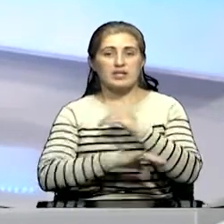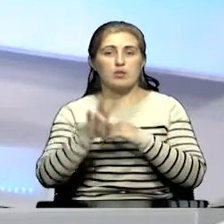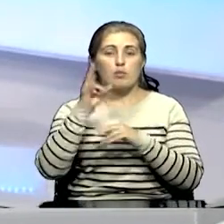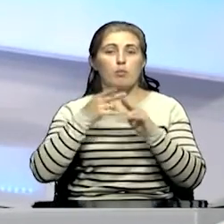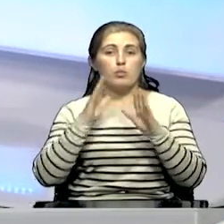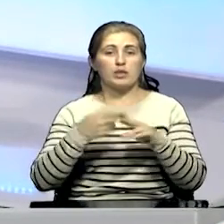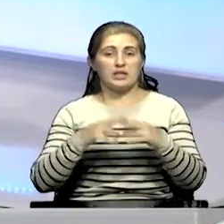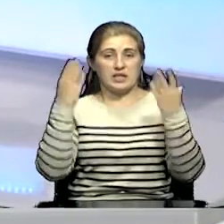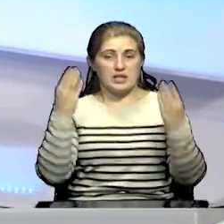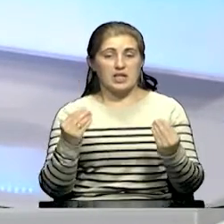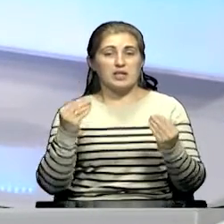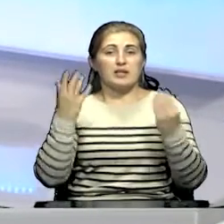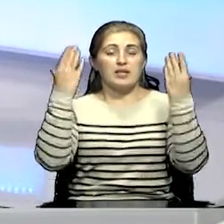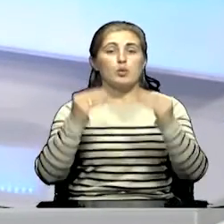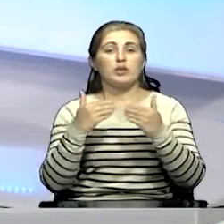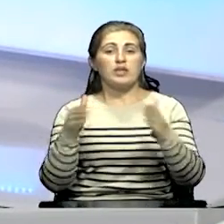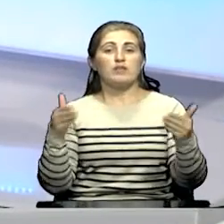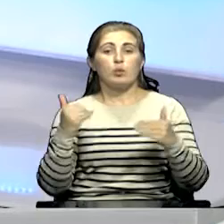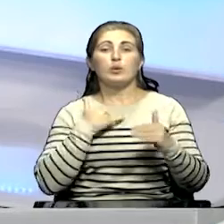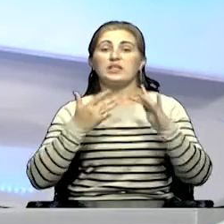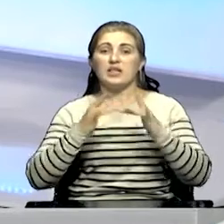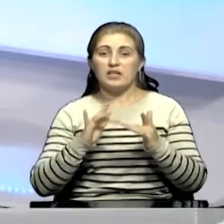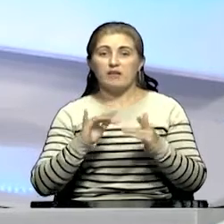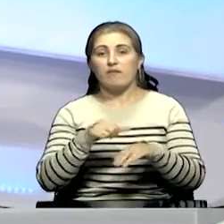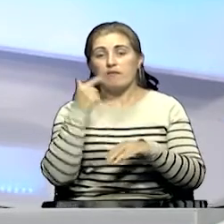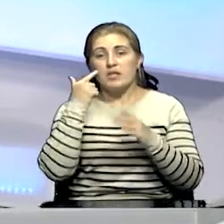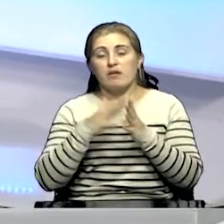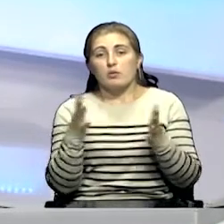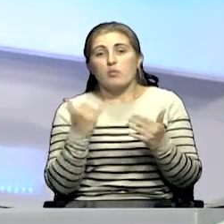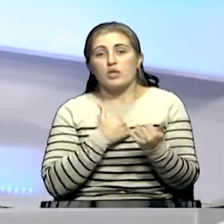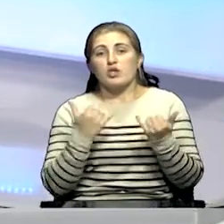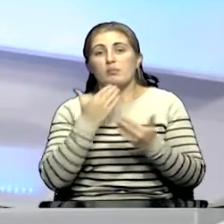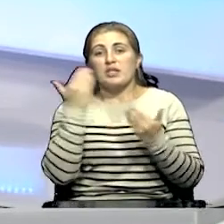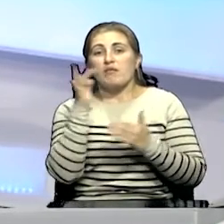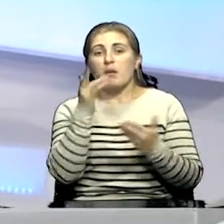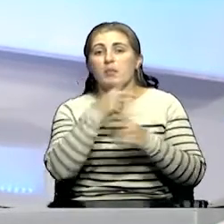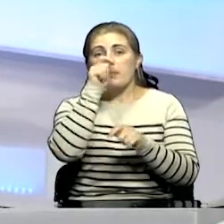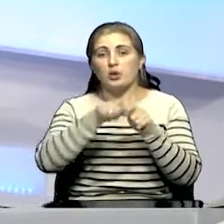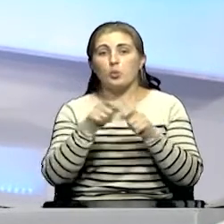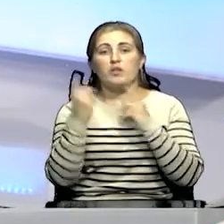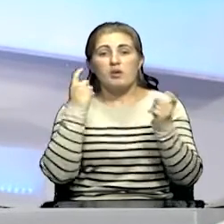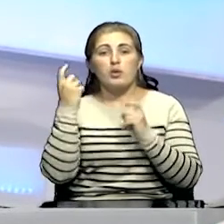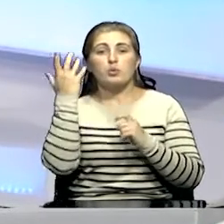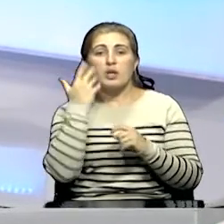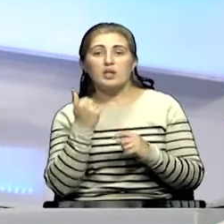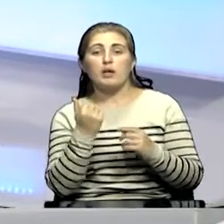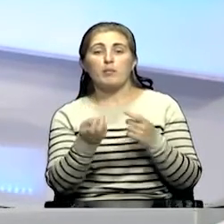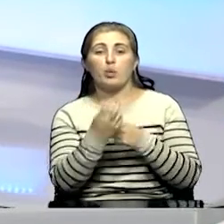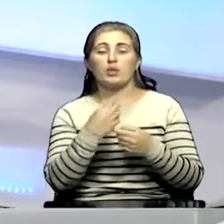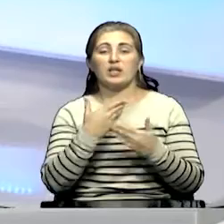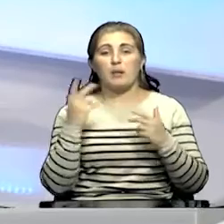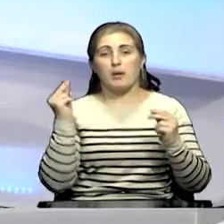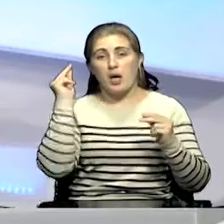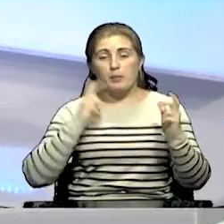день открытых дверей у нас сайт в основном сейчас последнее время мы всегда мониторинг информацию когда приходят нам абитуриенты